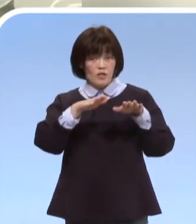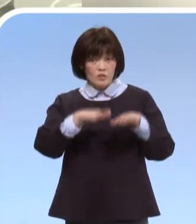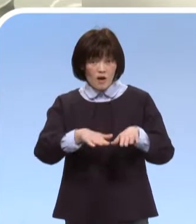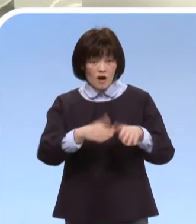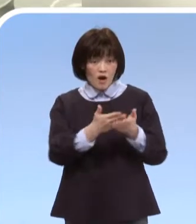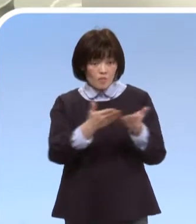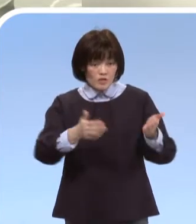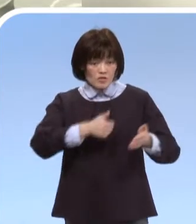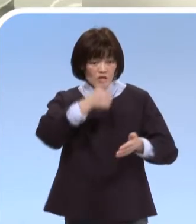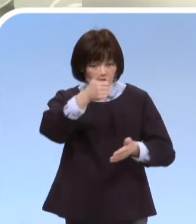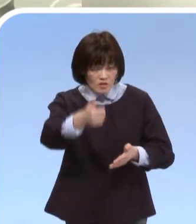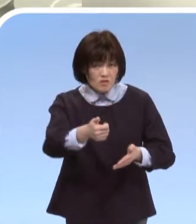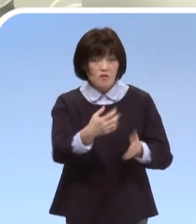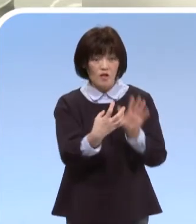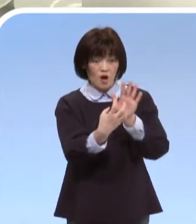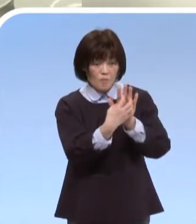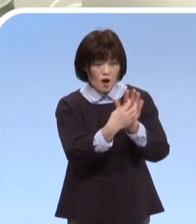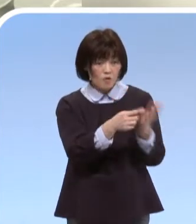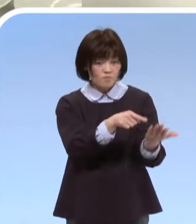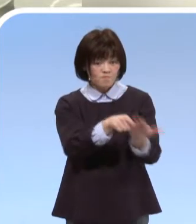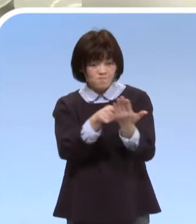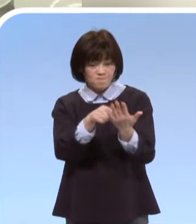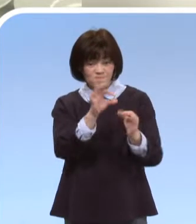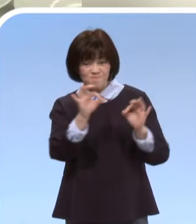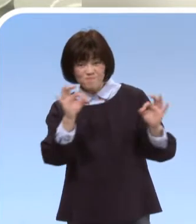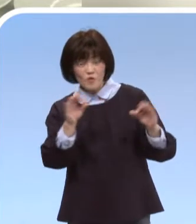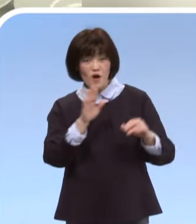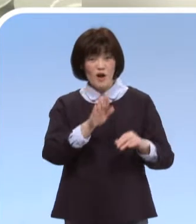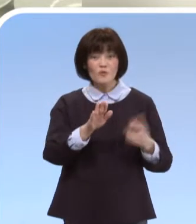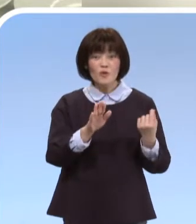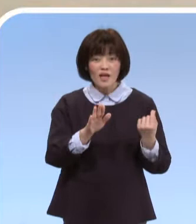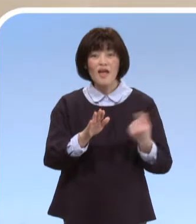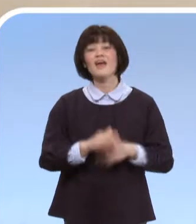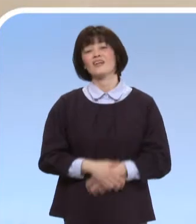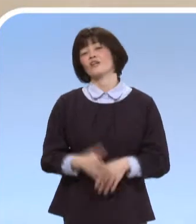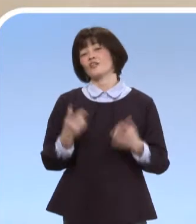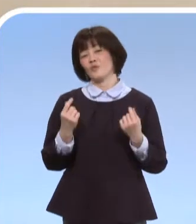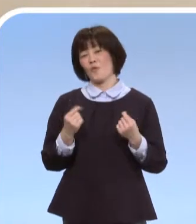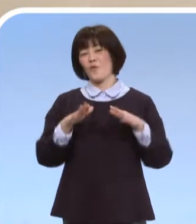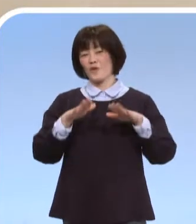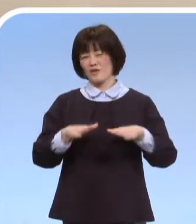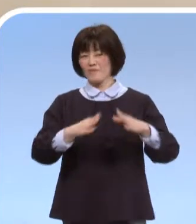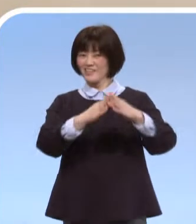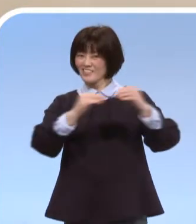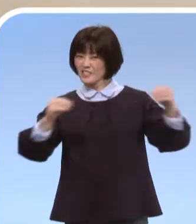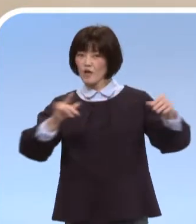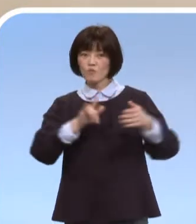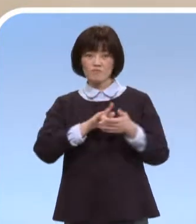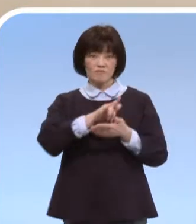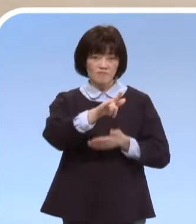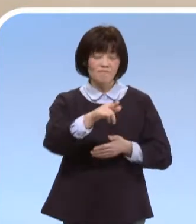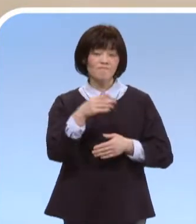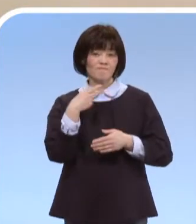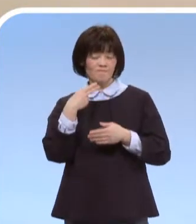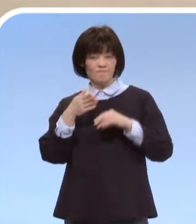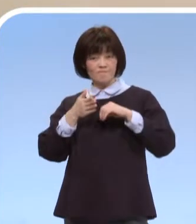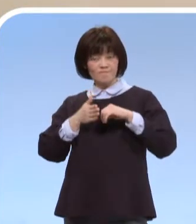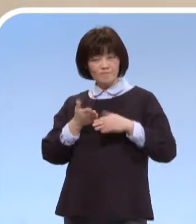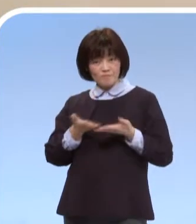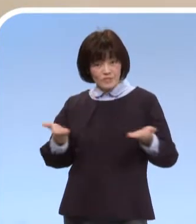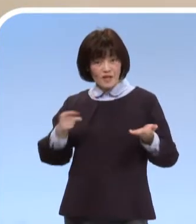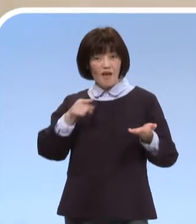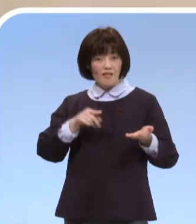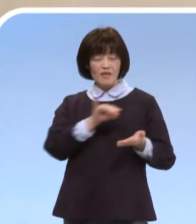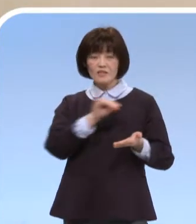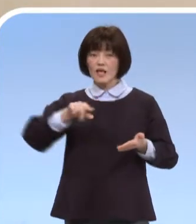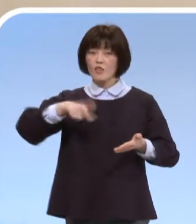ったら結構これって見かけますよね。 そうですね、今全国約1600店舗ぐらいの空港ホテル飲食店でご